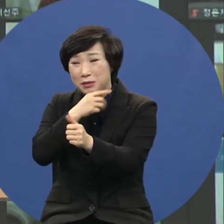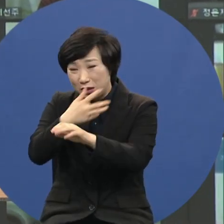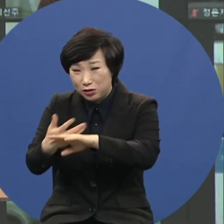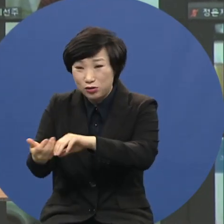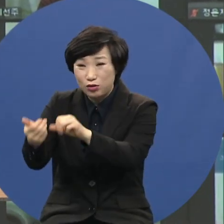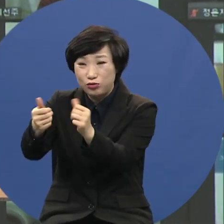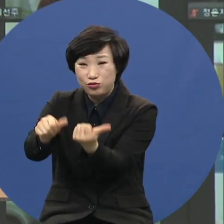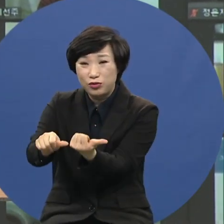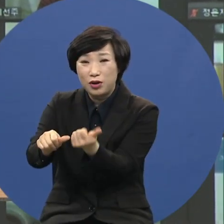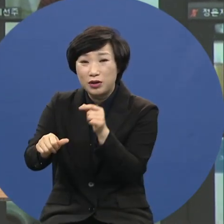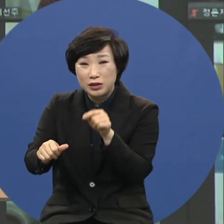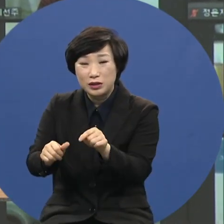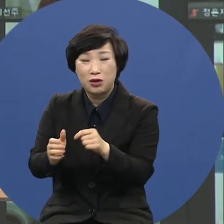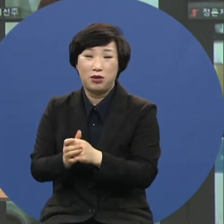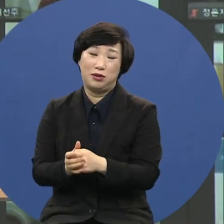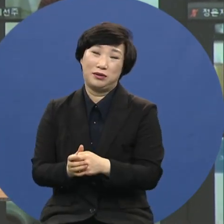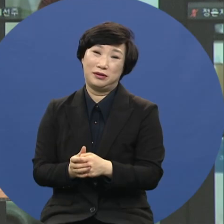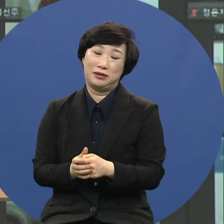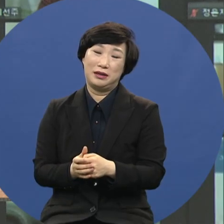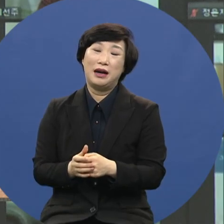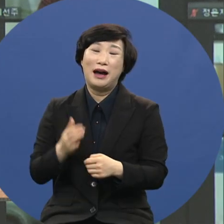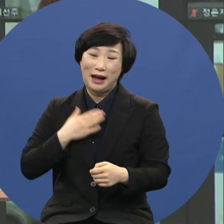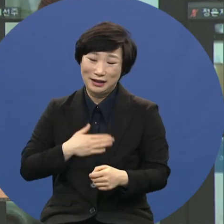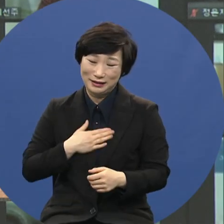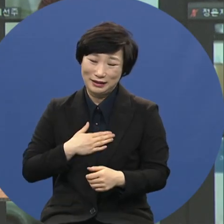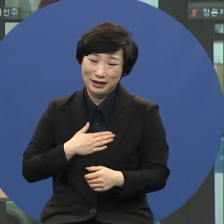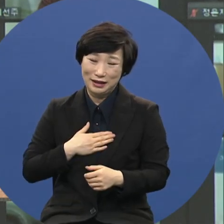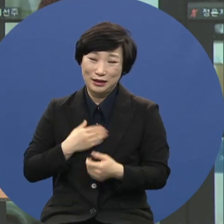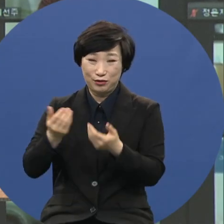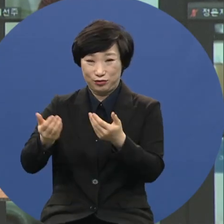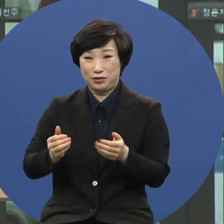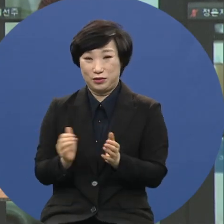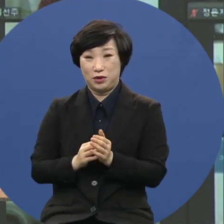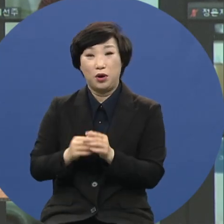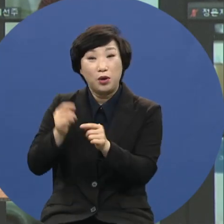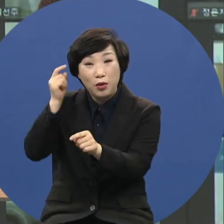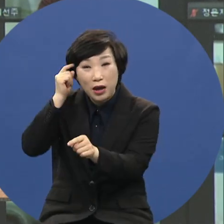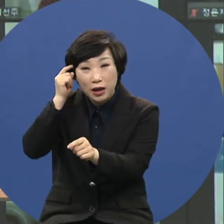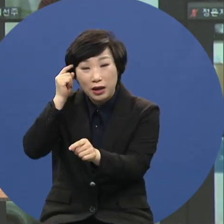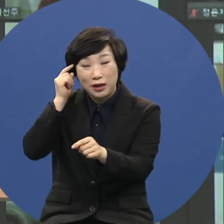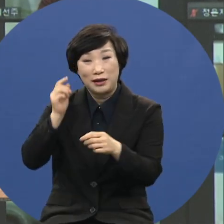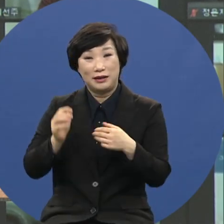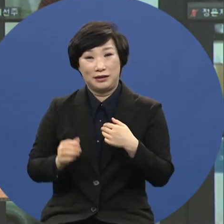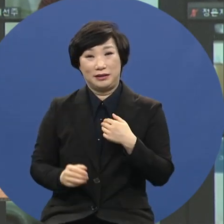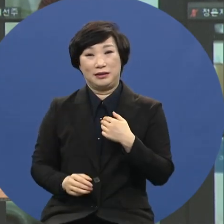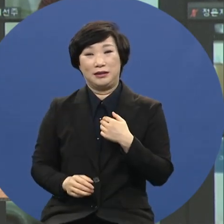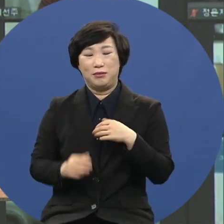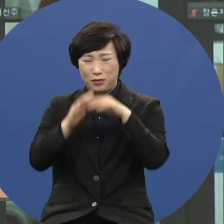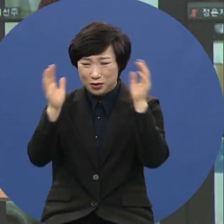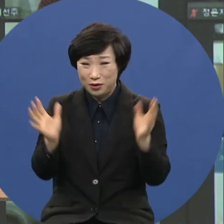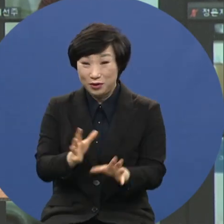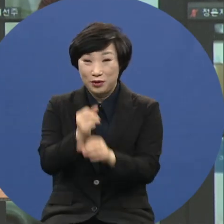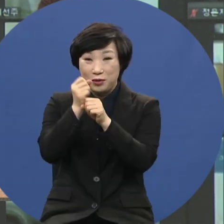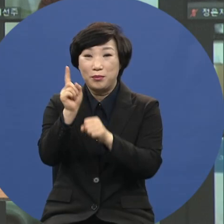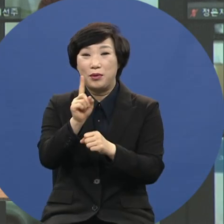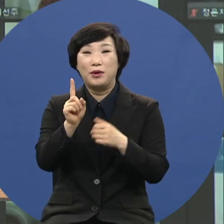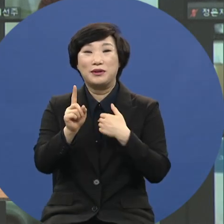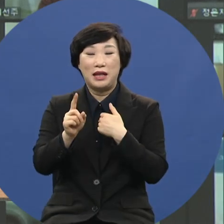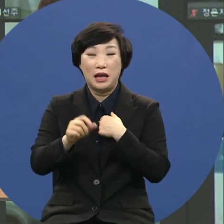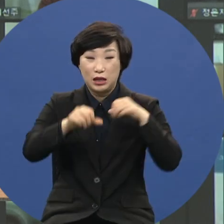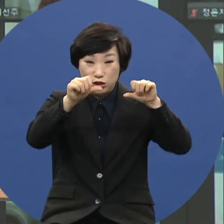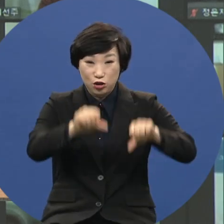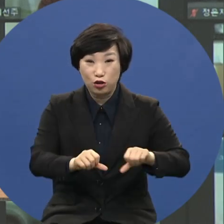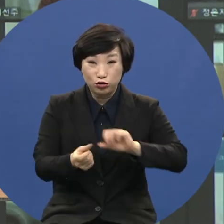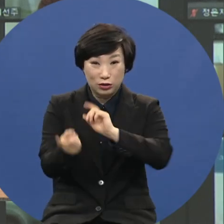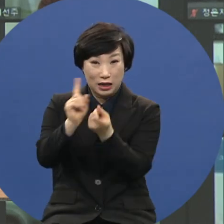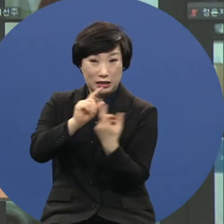흘려 죽으셨는가를 알게 하실 때 무엇 때문이냐? 통틀어 말하면 내